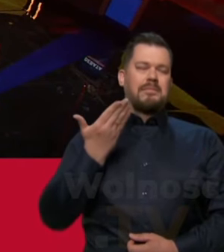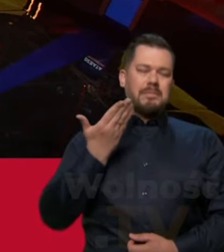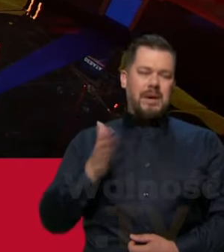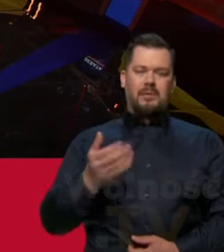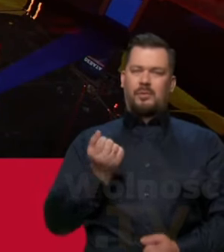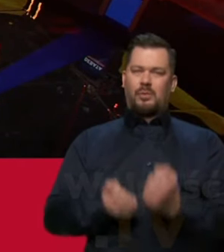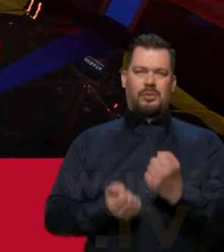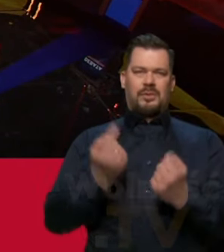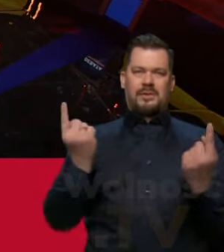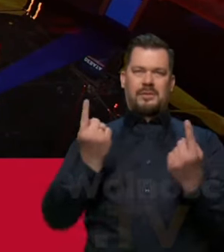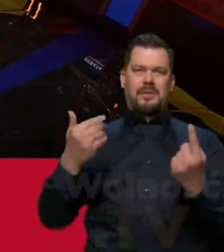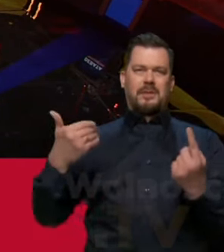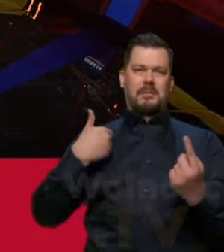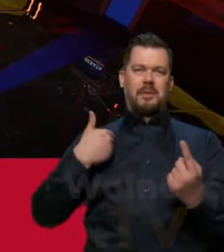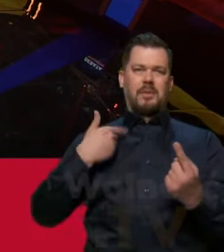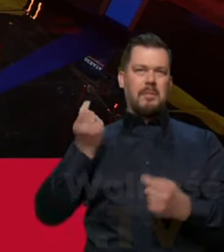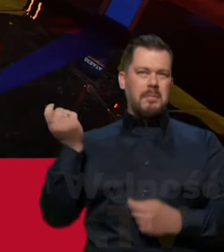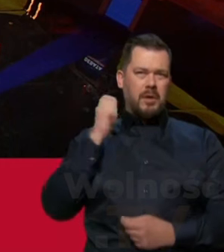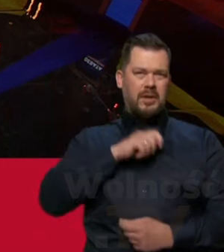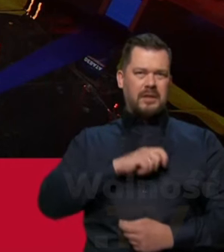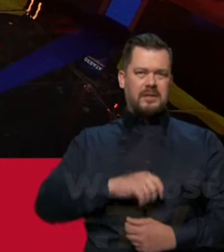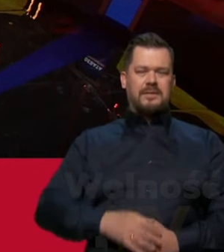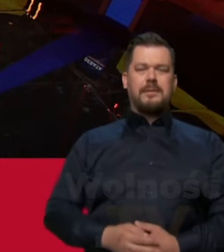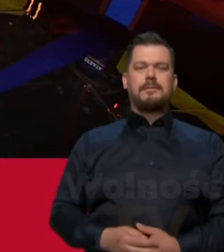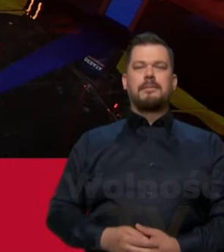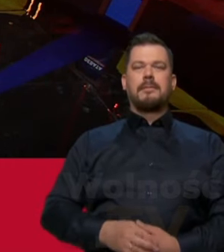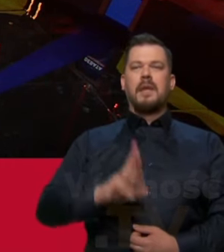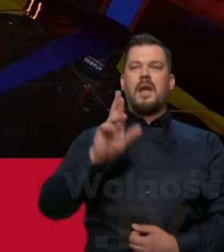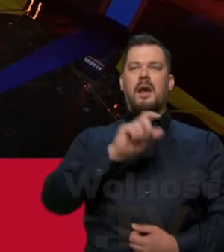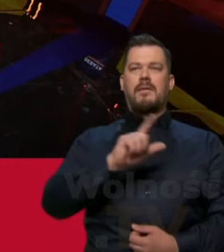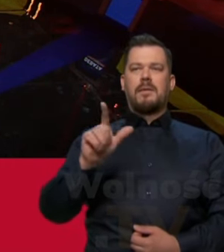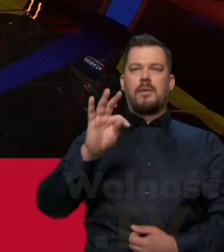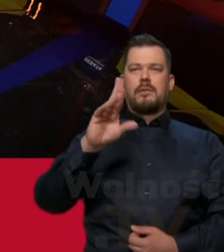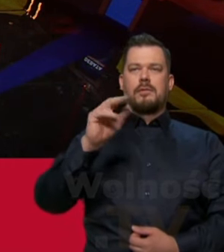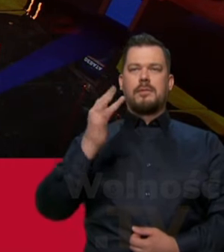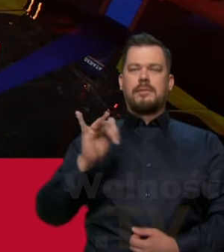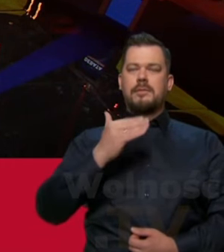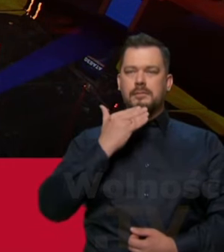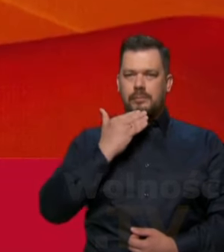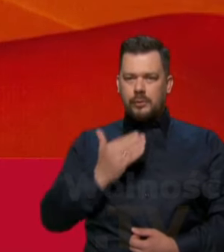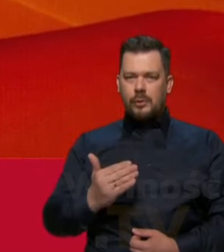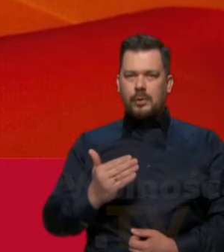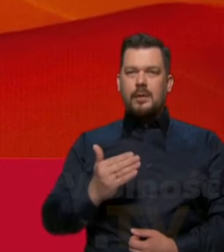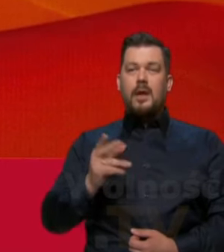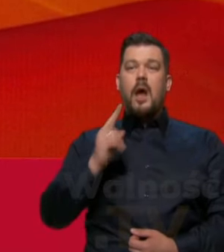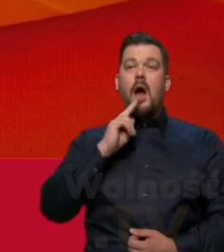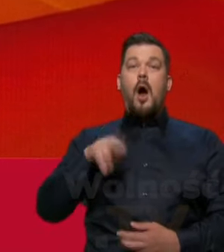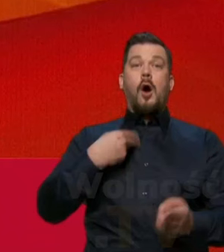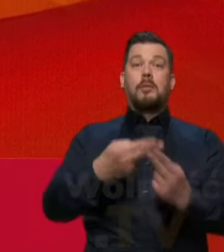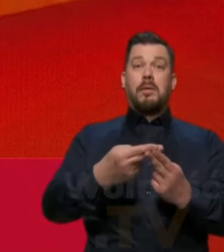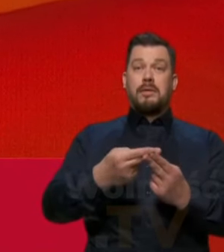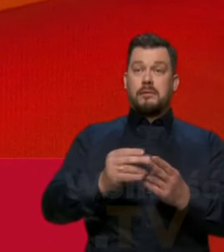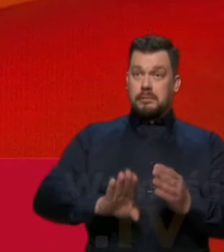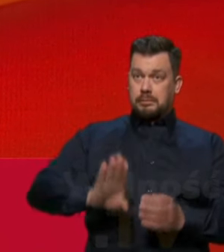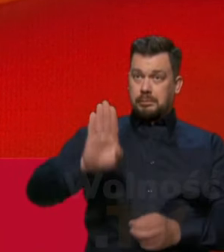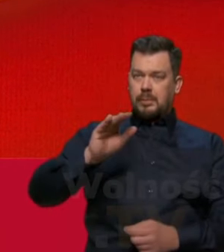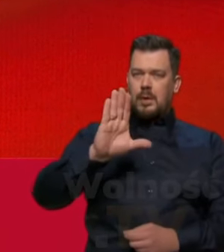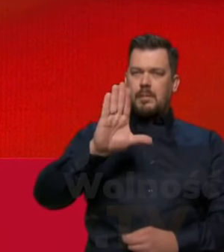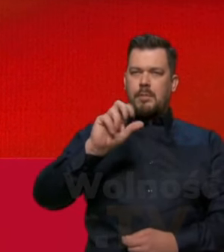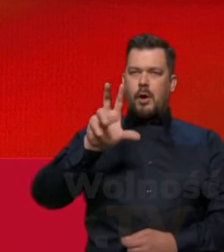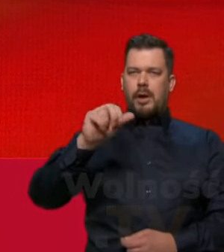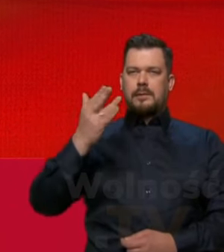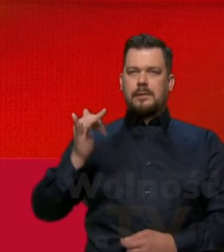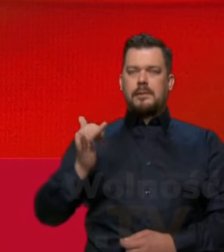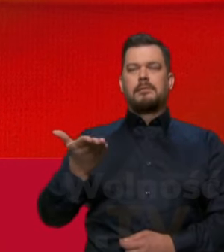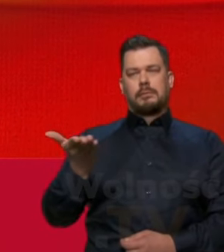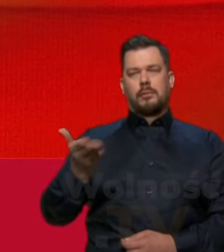bardzo trudne sytuacje i morderstwa nawet. Rafał Trzaskowski, bardzo dziękujemy. I z riposty postanowił skorzystać Tobiasz Bocheński.